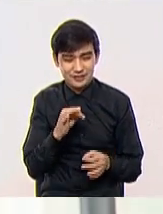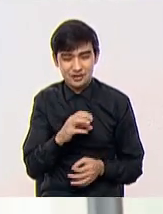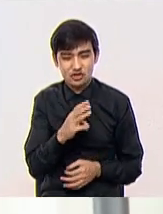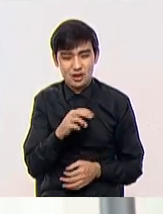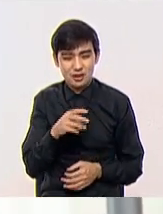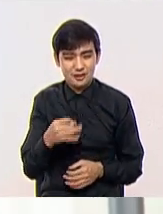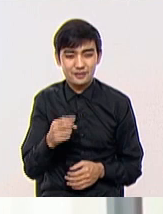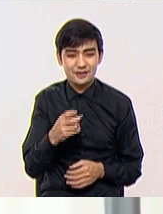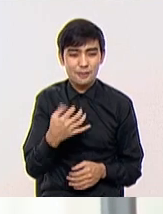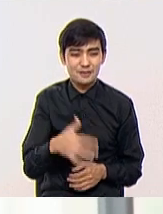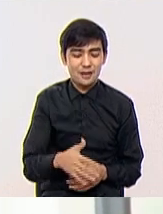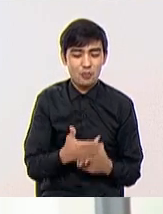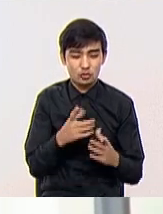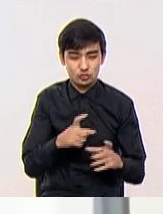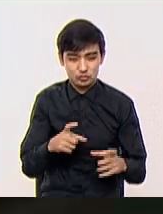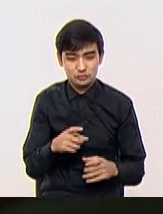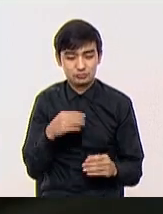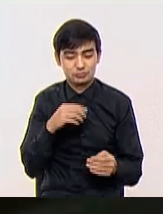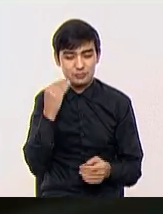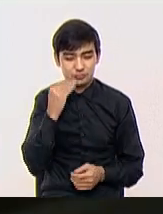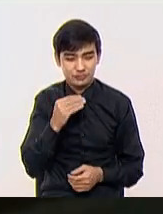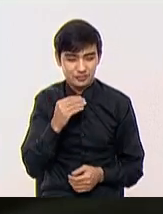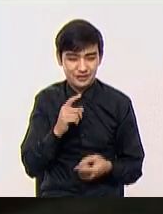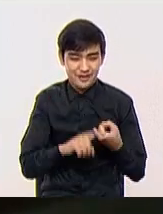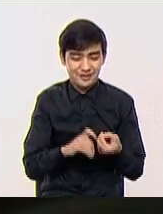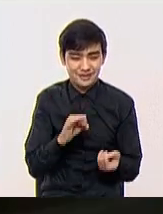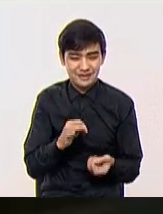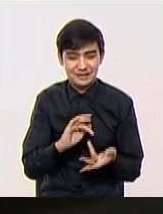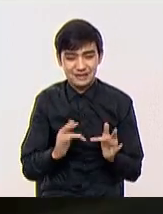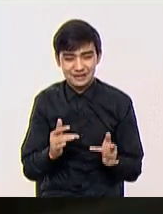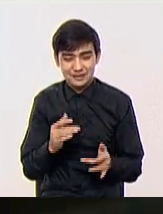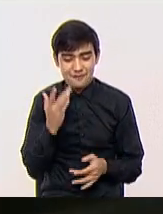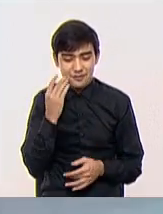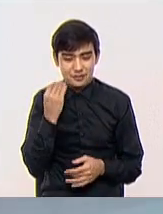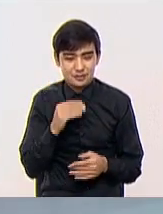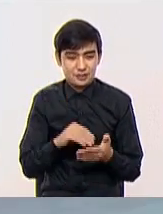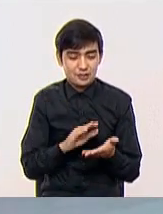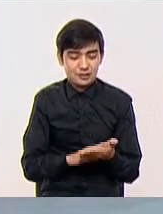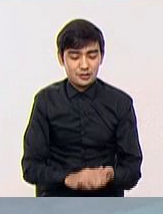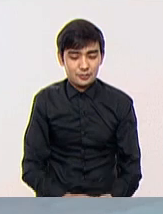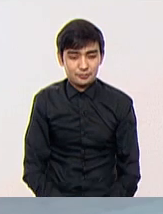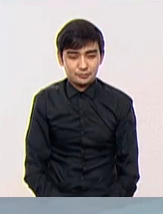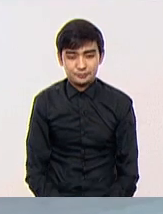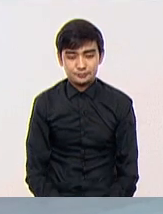саны 250-ге жететін елді мекендерді сапалы байланыс және үздіксіз интернетпен қамтамасыз ету.